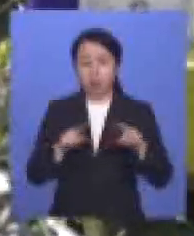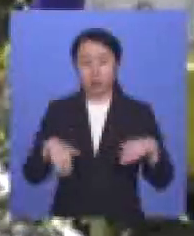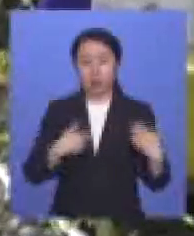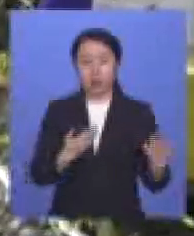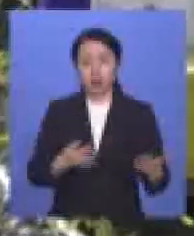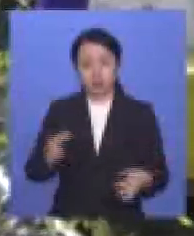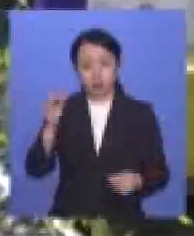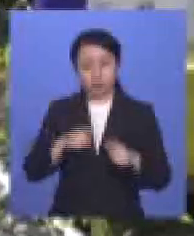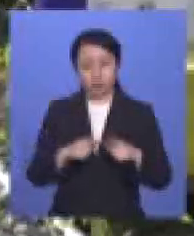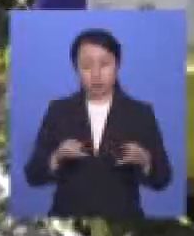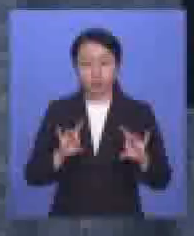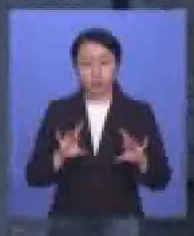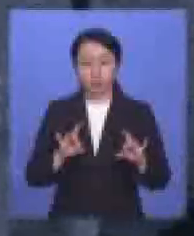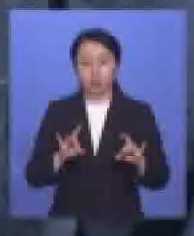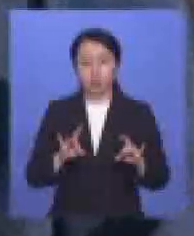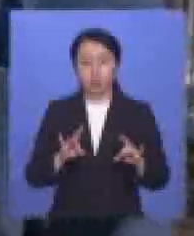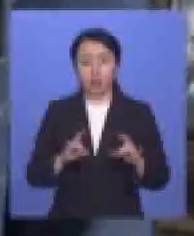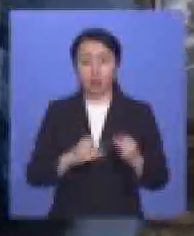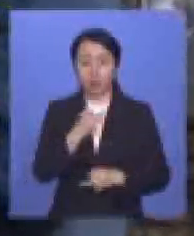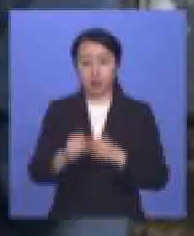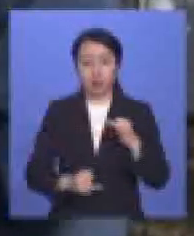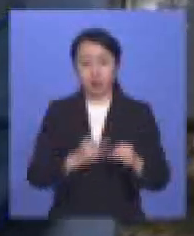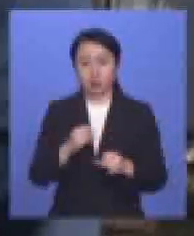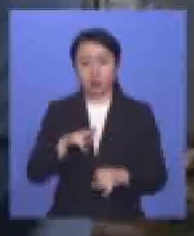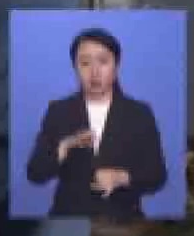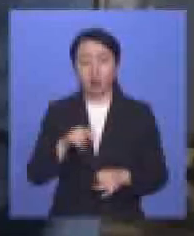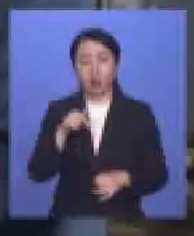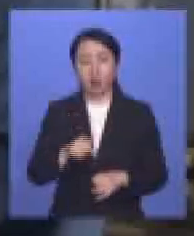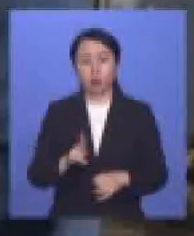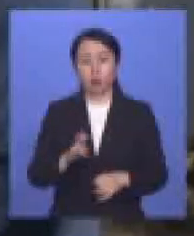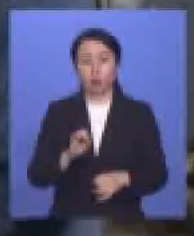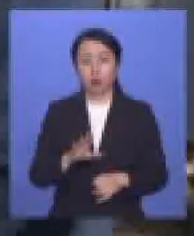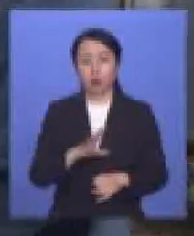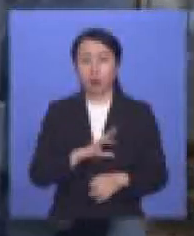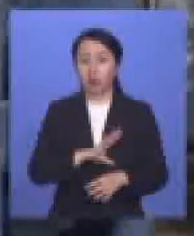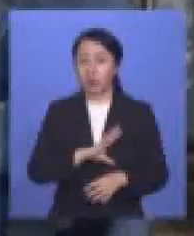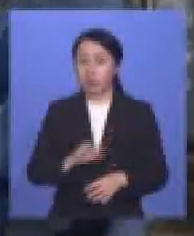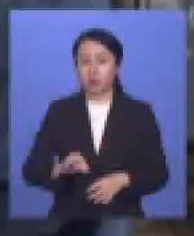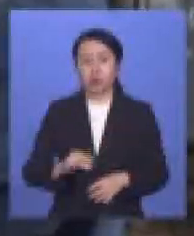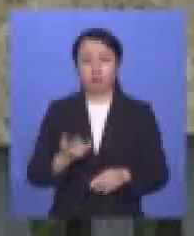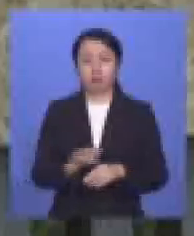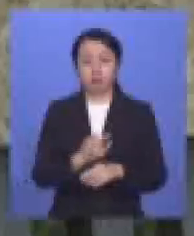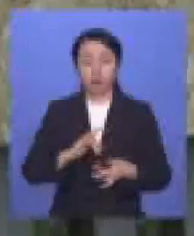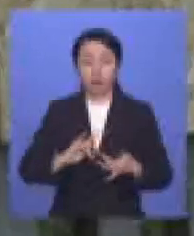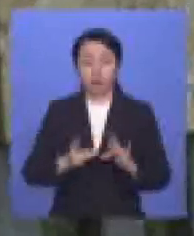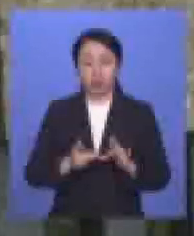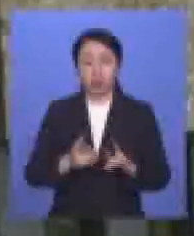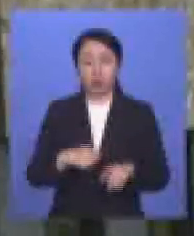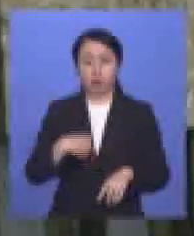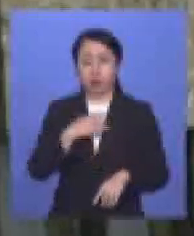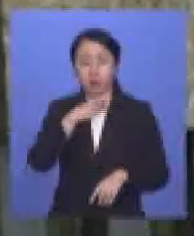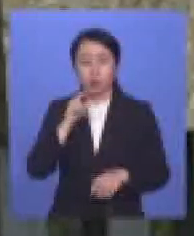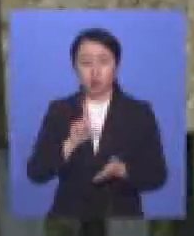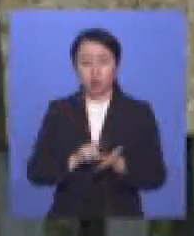раздавали памятки, делились контактами и вели беседы с дачниками о том, как не стать жертвой злоумышленника из сети. Примечательно, что